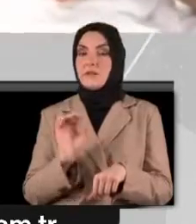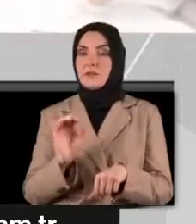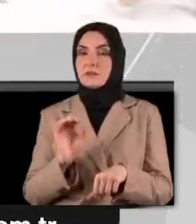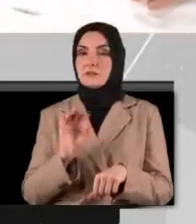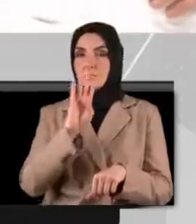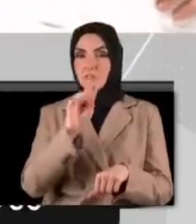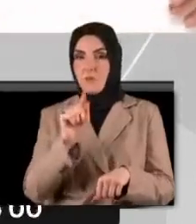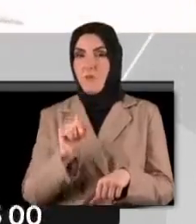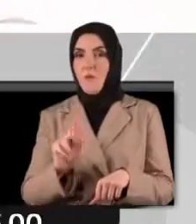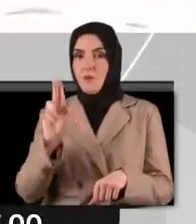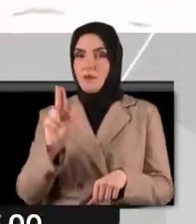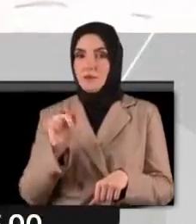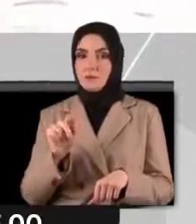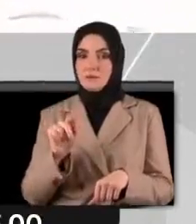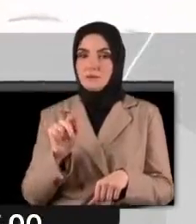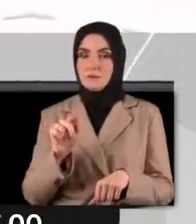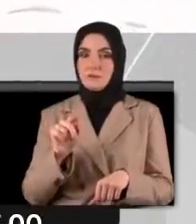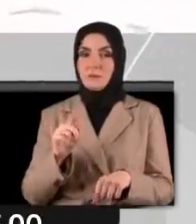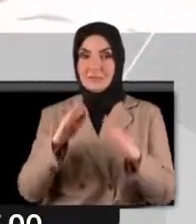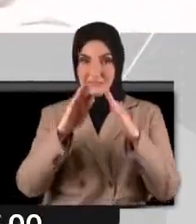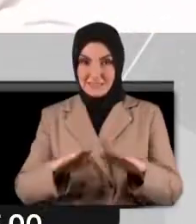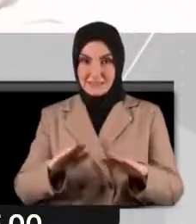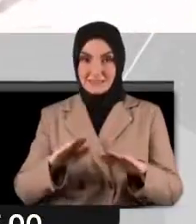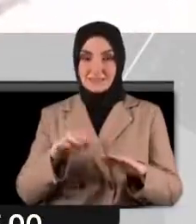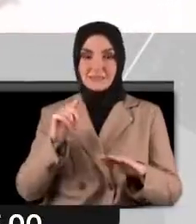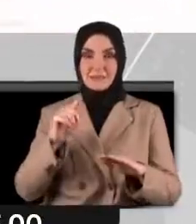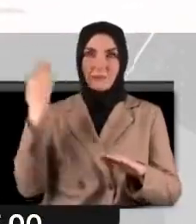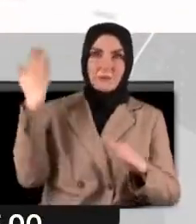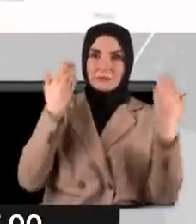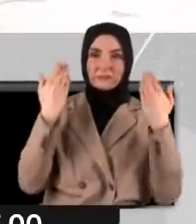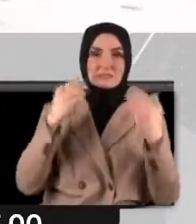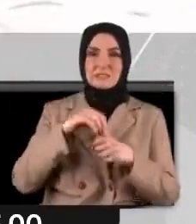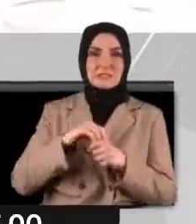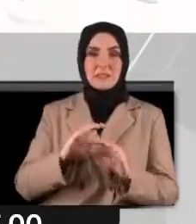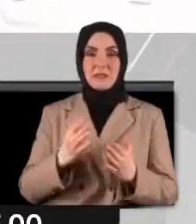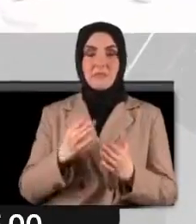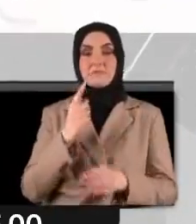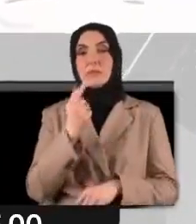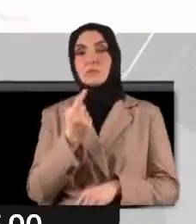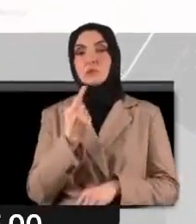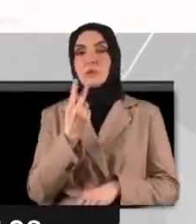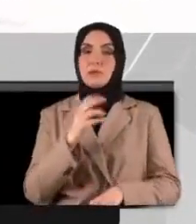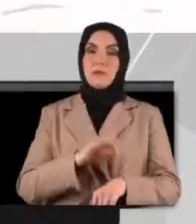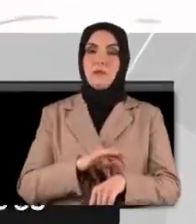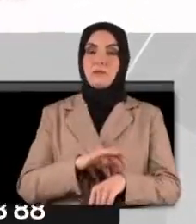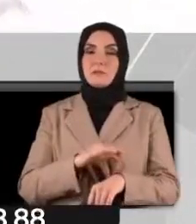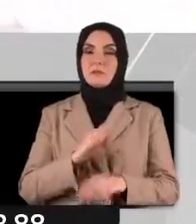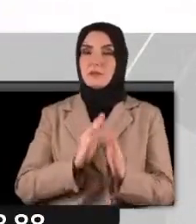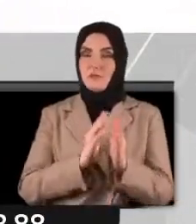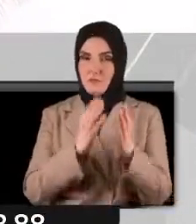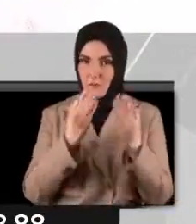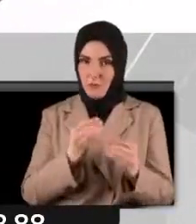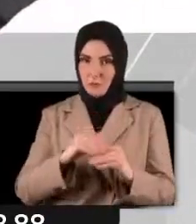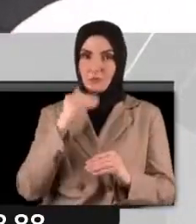4.17'deki ne yıkıldı o an, üstünüze ne geldiniz, ne kadar, nasıl, kaç saat kaldınız? 1,5-2 dakika sürdü. Ondan sonra sadece biz sesler duyduk.